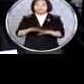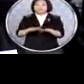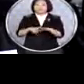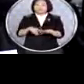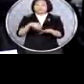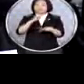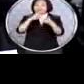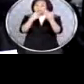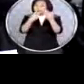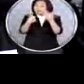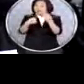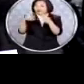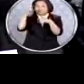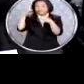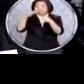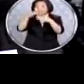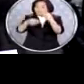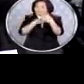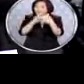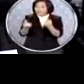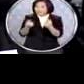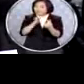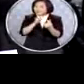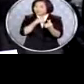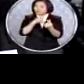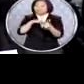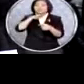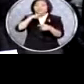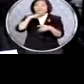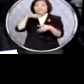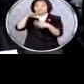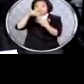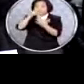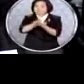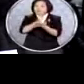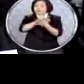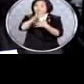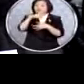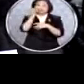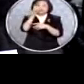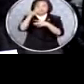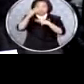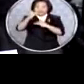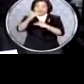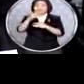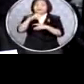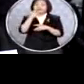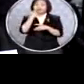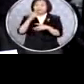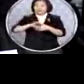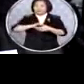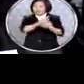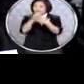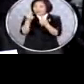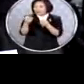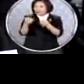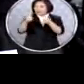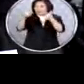议，在选后4个月以内能够达成这样的共识吗？其次我要请教蔡女